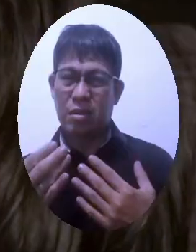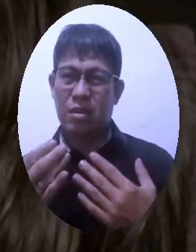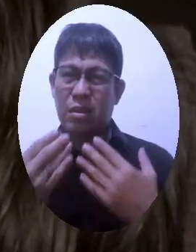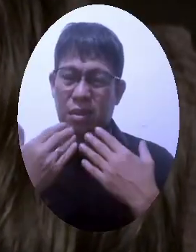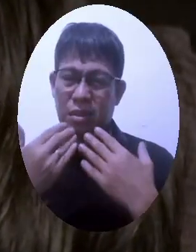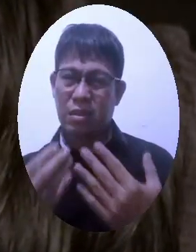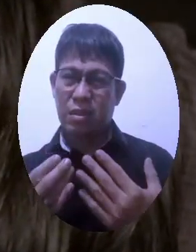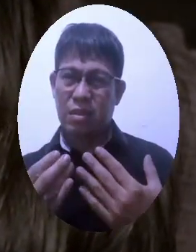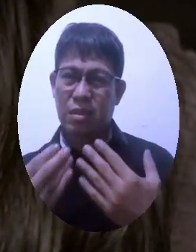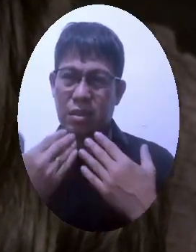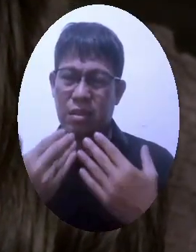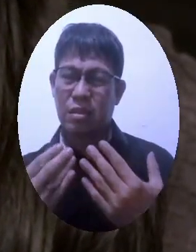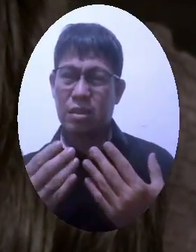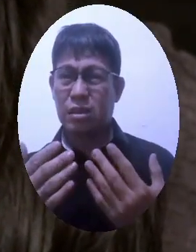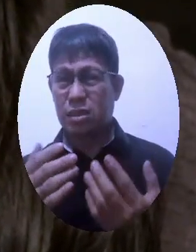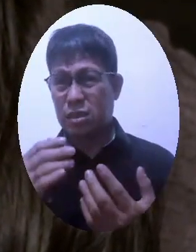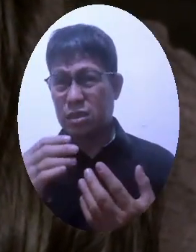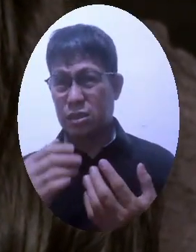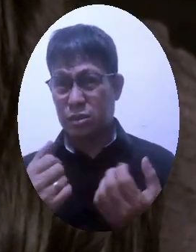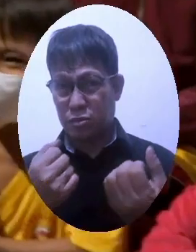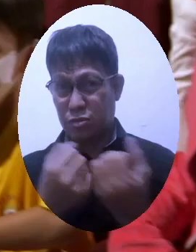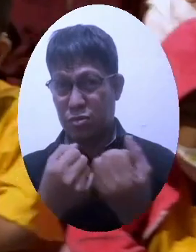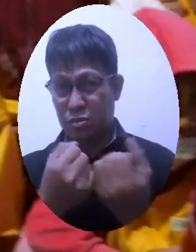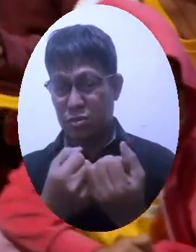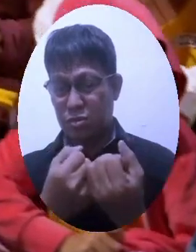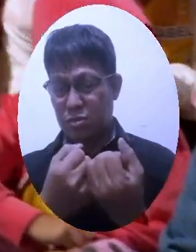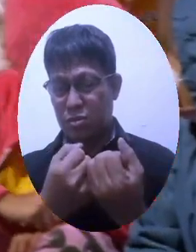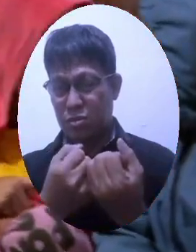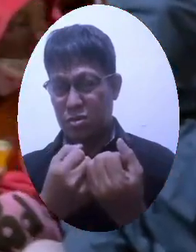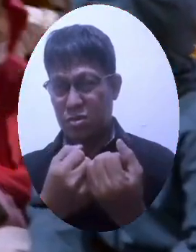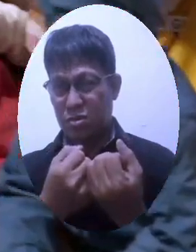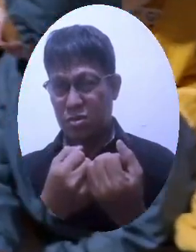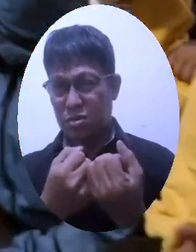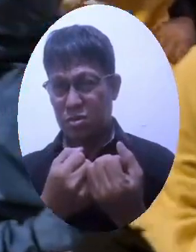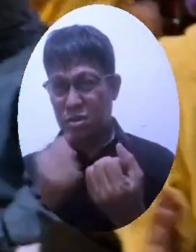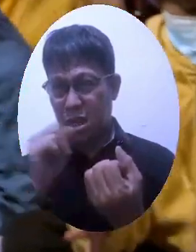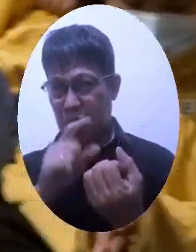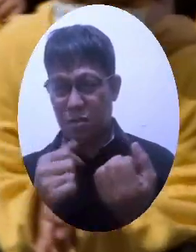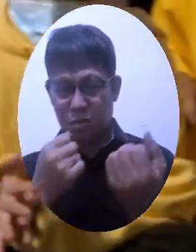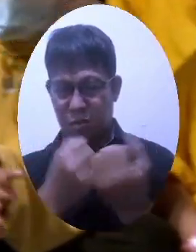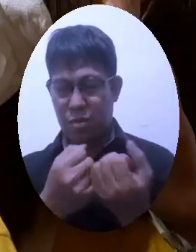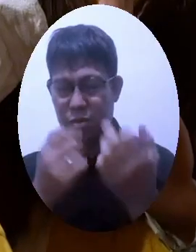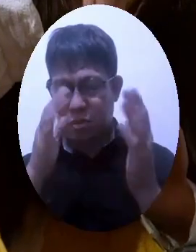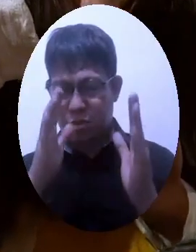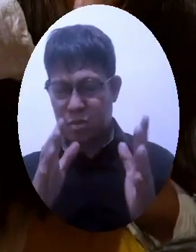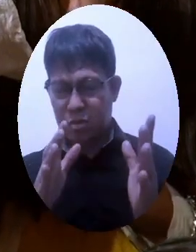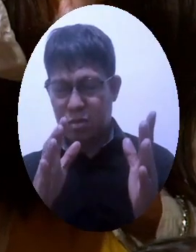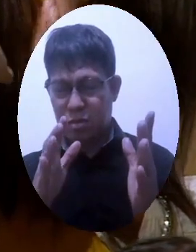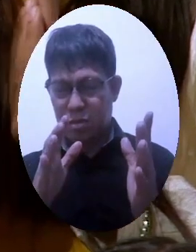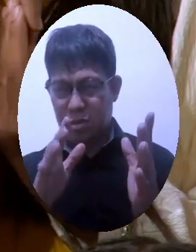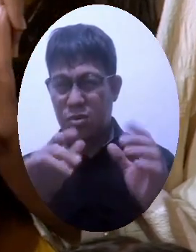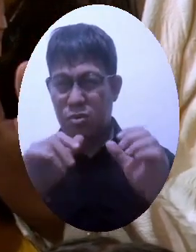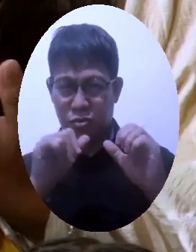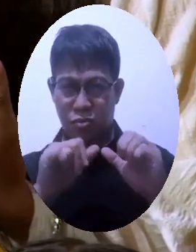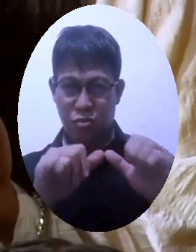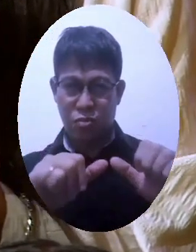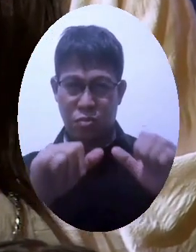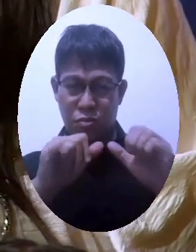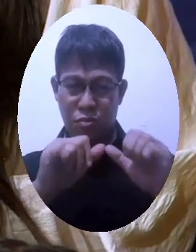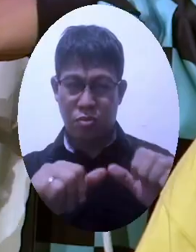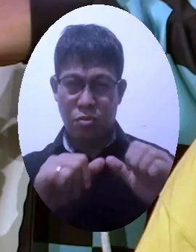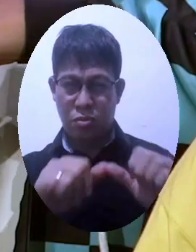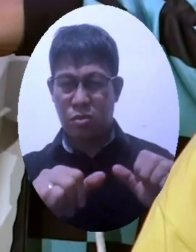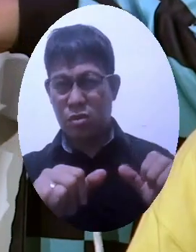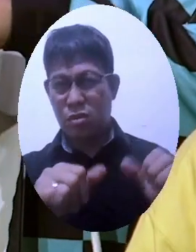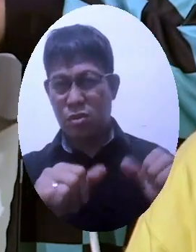pasasalamatan natin at pinasasalamatan natin ng ating mga donors, ang ating mga supporters na